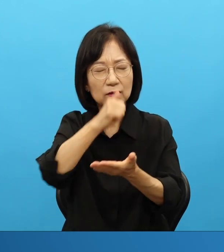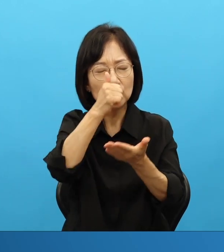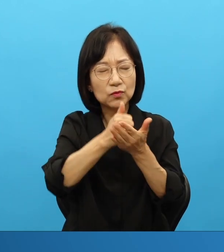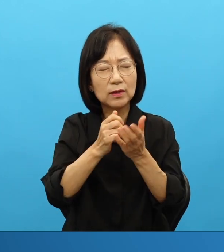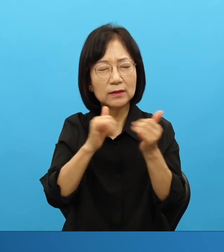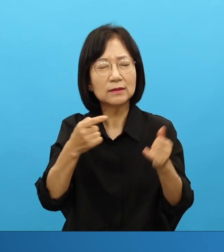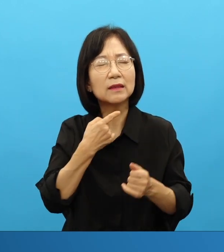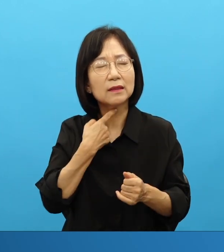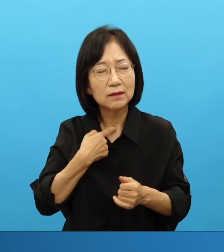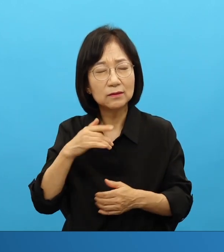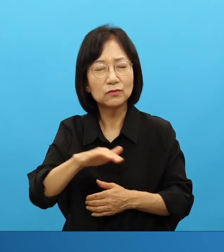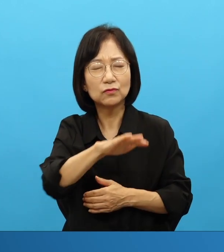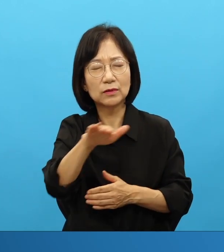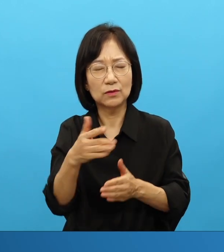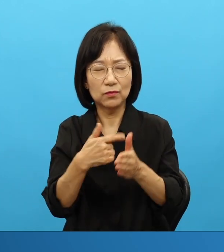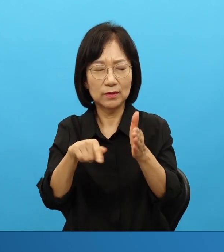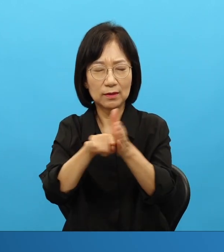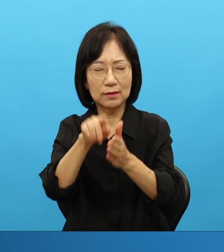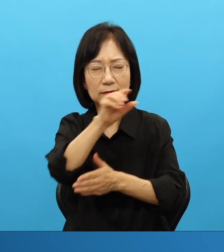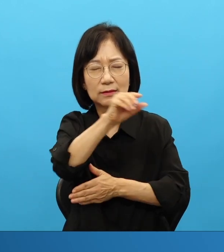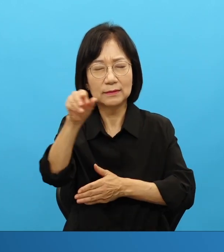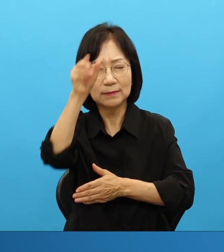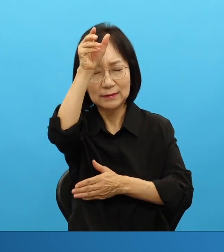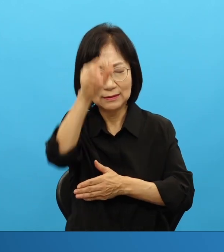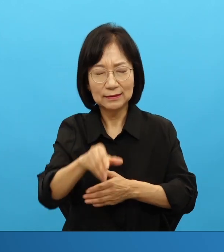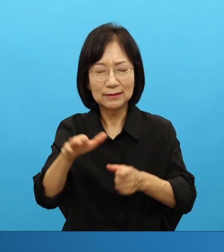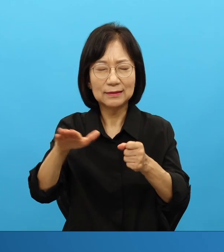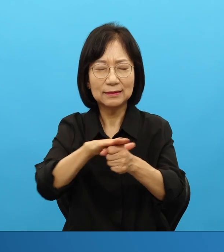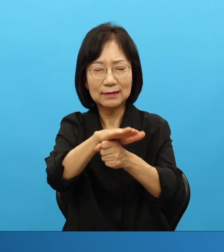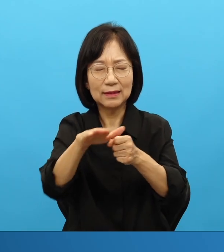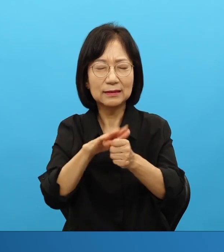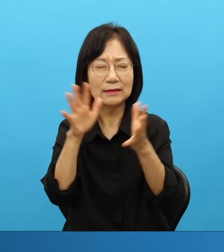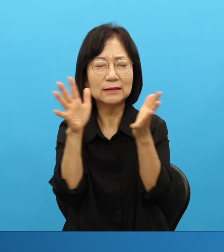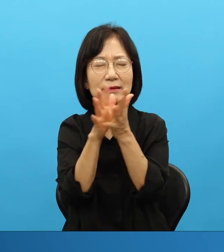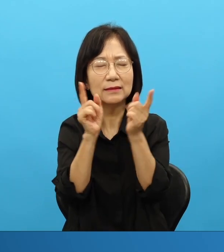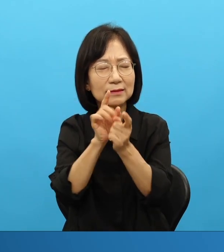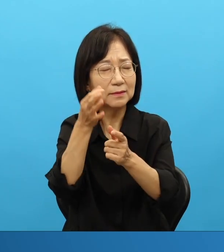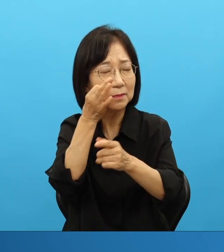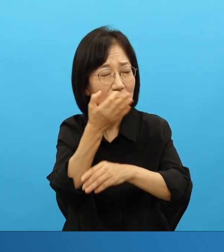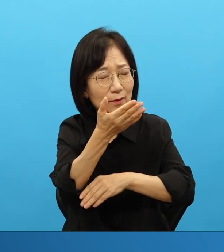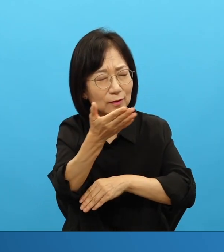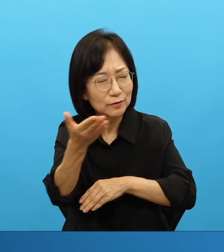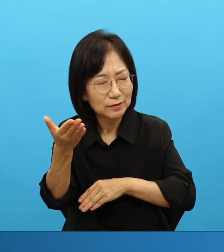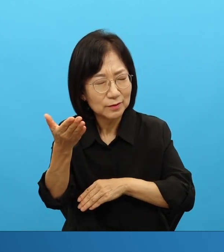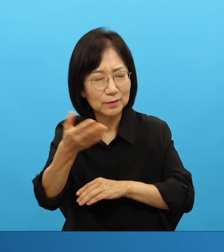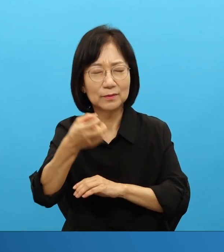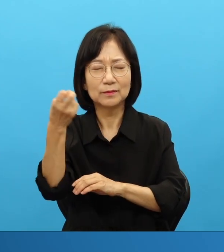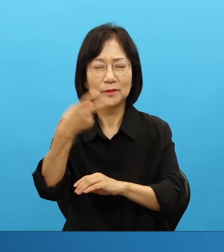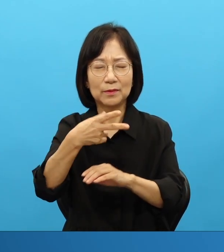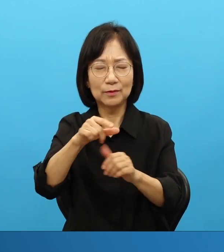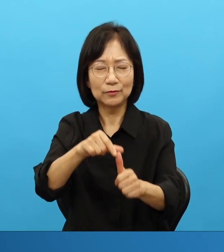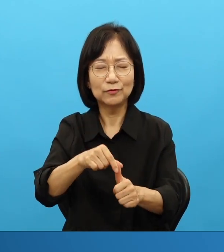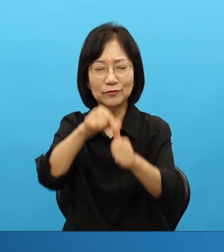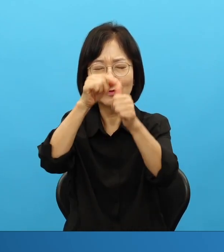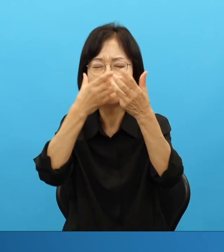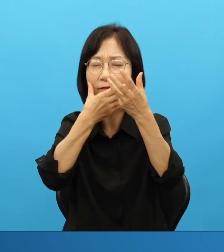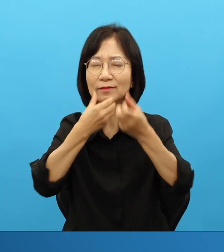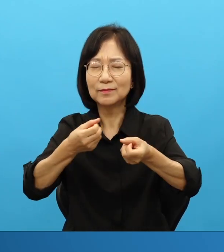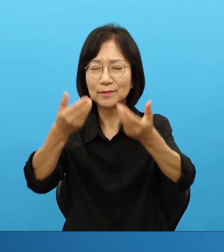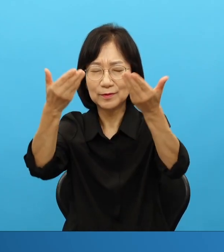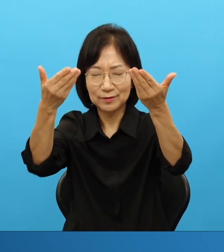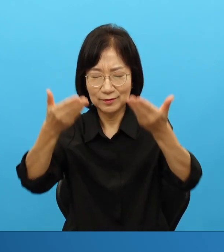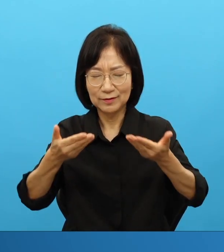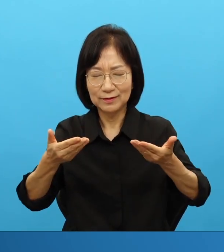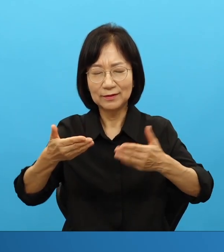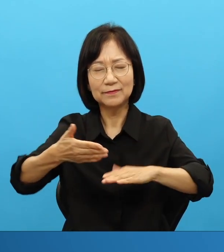위하여 십자가의 사랑을 친히 보여주시고 구원의 축복 속으로 불러주심을 감사합니다. Beloved God, thank you for demonstrating